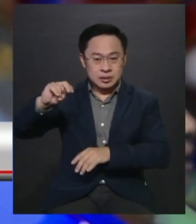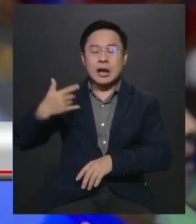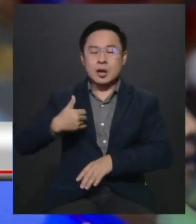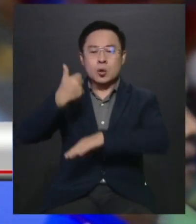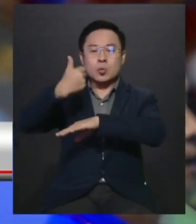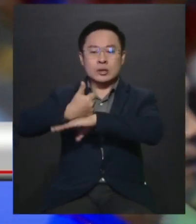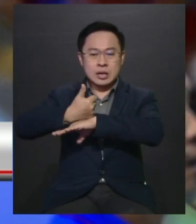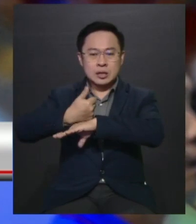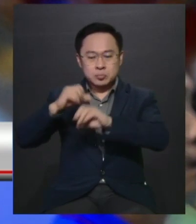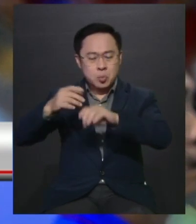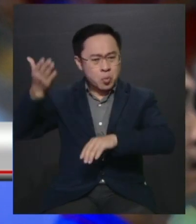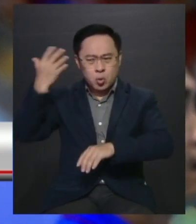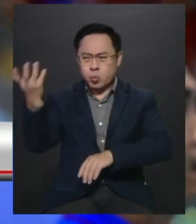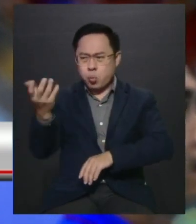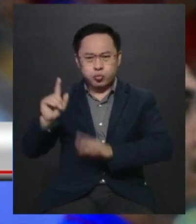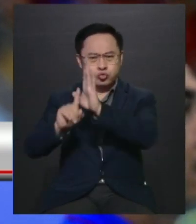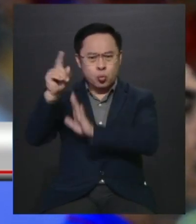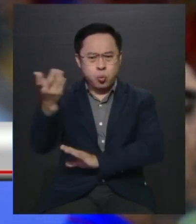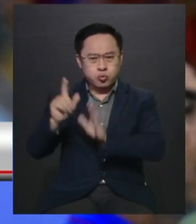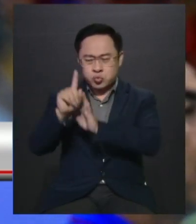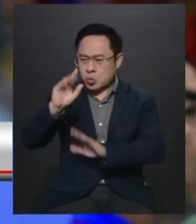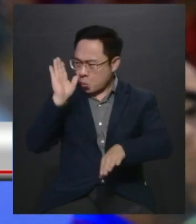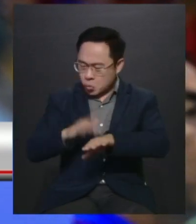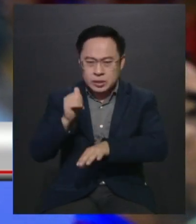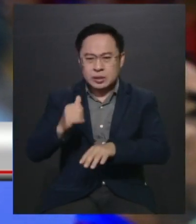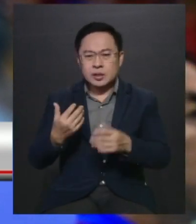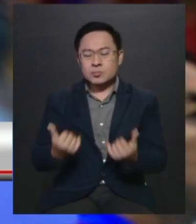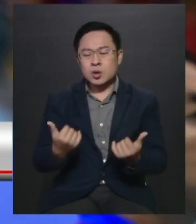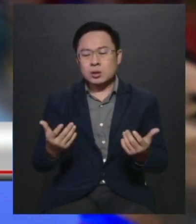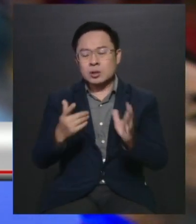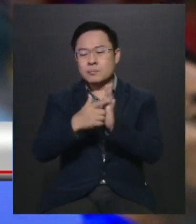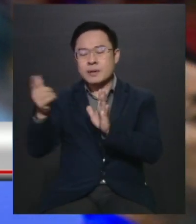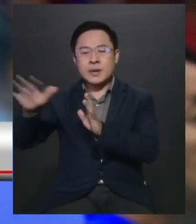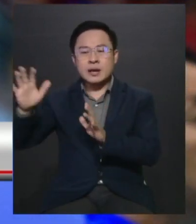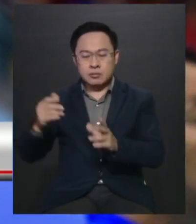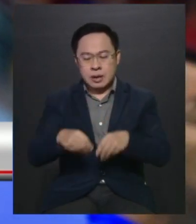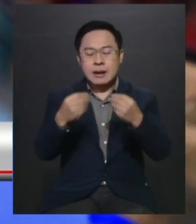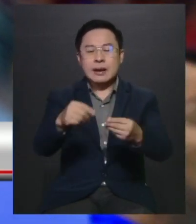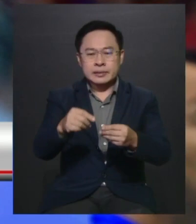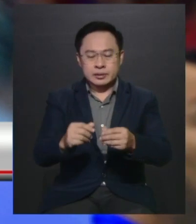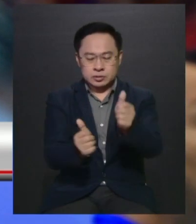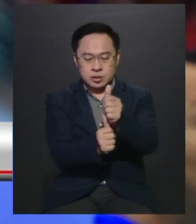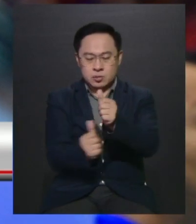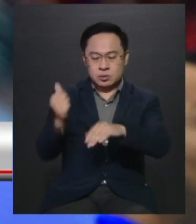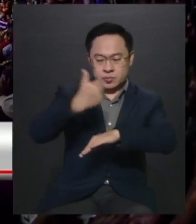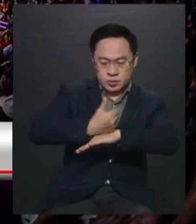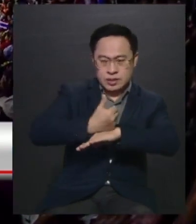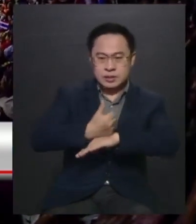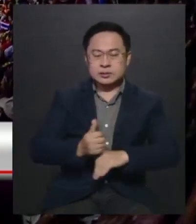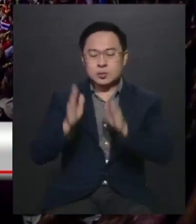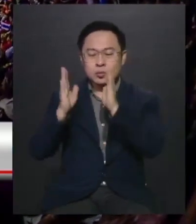ือทำดีให้ตายเนี่ยคนก็จะเปรียบเทียบตลอดทำไมไม่ดีแถวโค้ดนู้นโค้ดนี้โค้ดด่วนบอกทำให้ดูแล้วว่าอยากได้แชมป์ก็ทำให้ได้เหมือ